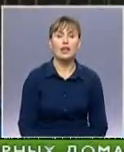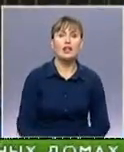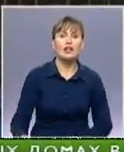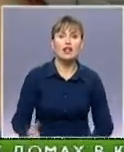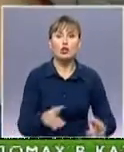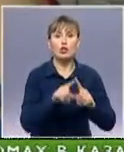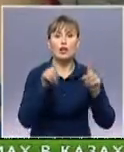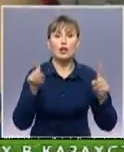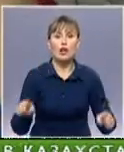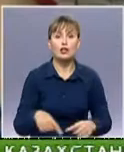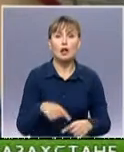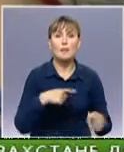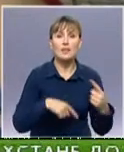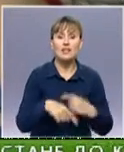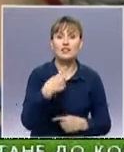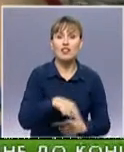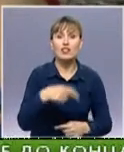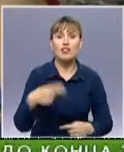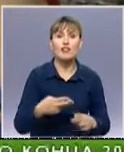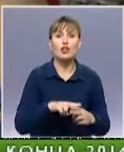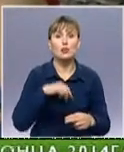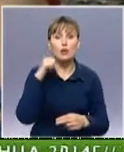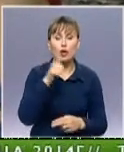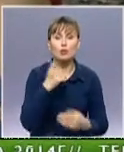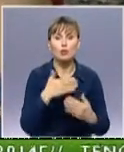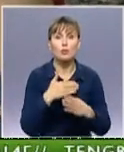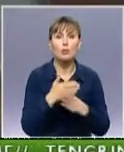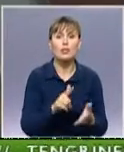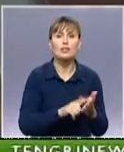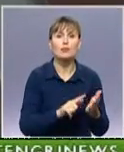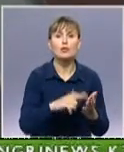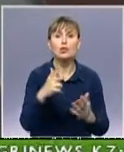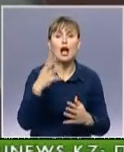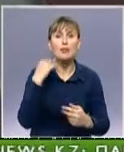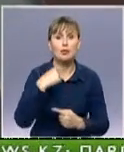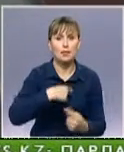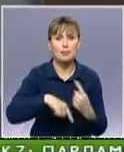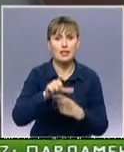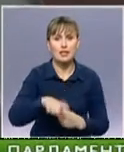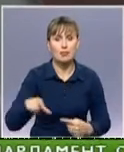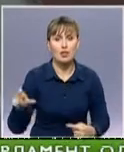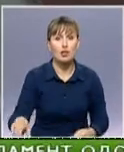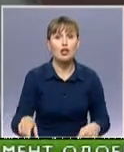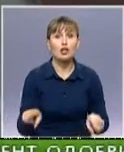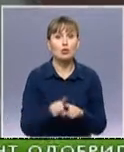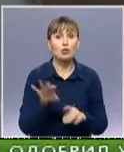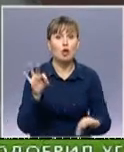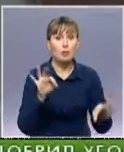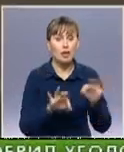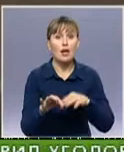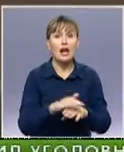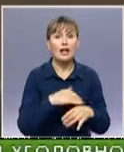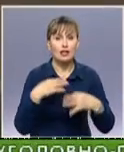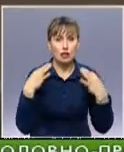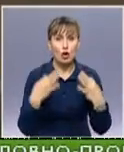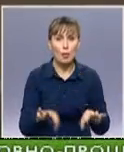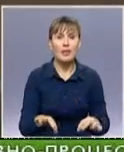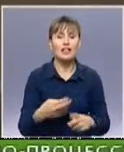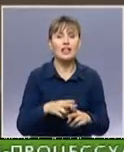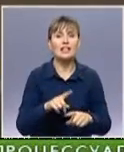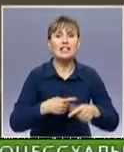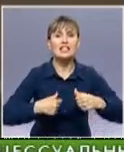Дорожная карта бизнеса 2020 в этом году помогла уже 73 алматинским предпринимателям. Именно столько проектов одобрил региональный координационный